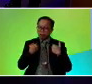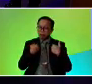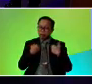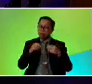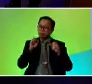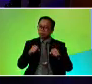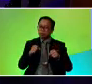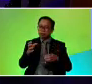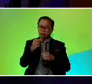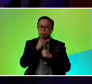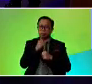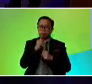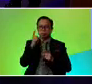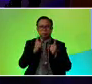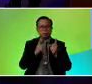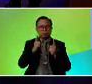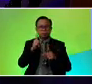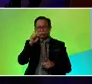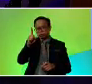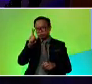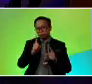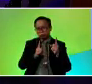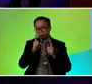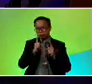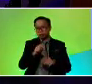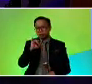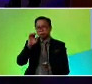oke kita bagi Imam Satu Bintang